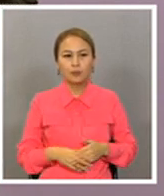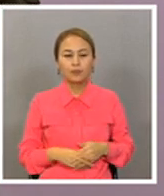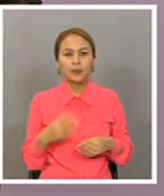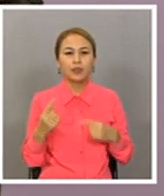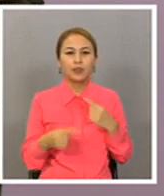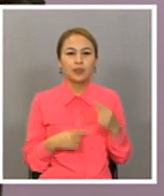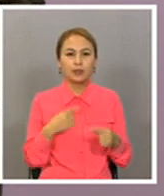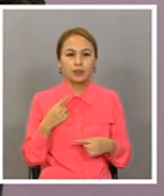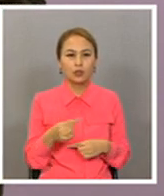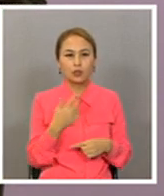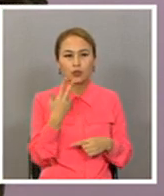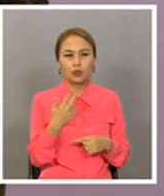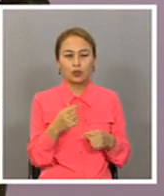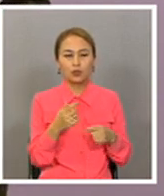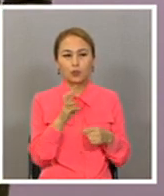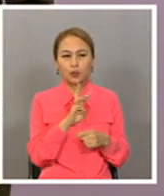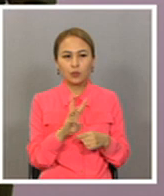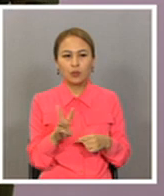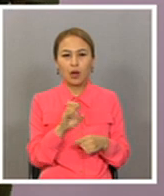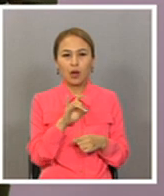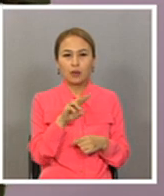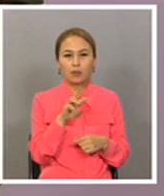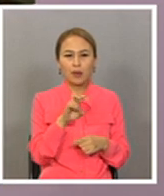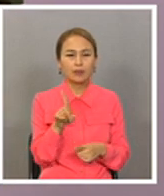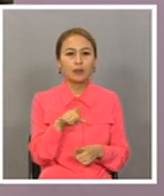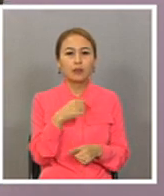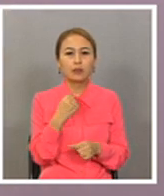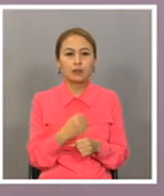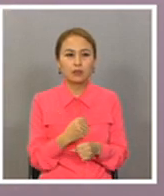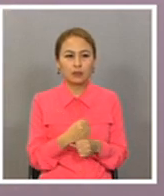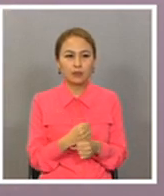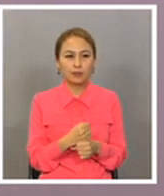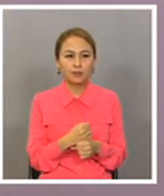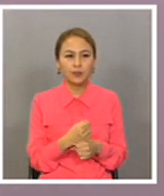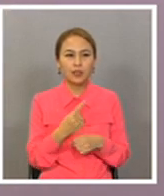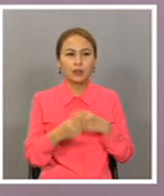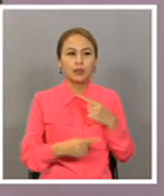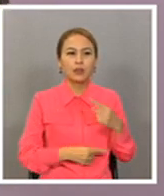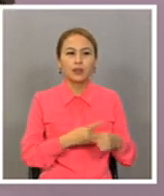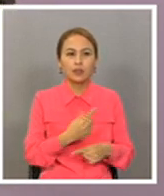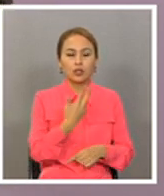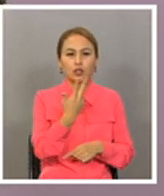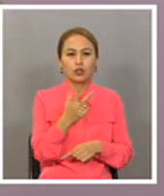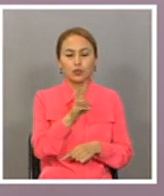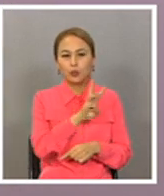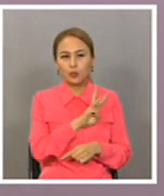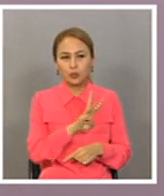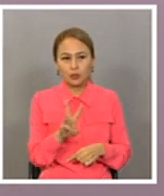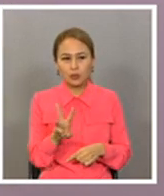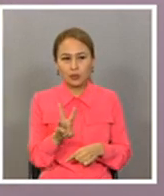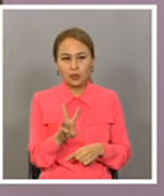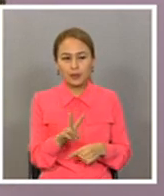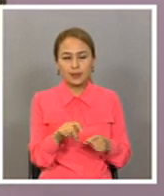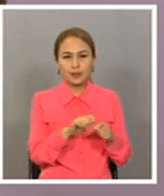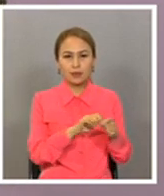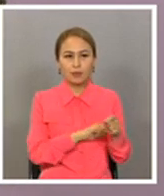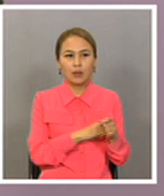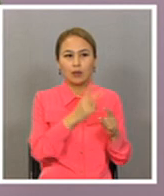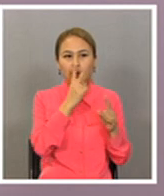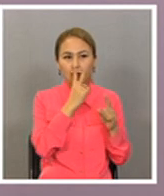Kelesi 3 minutunda Arman ne istegen? Kelesi 3 minutunda sızbağa